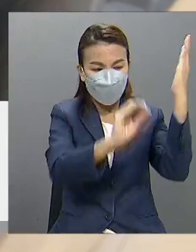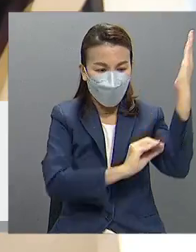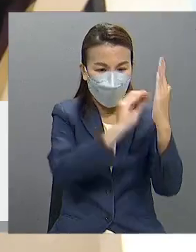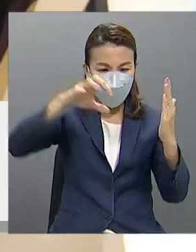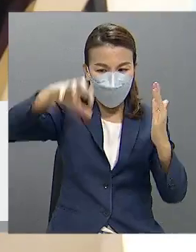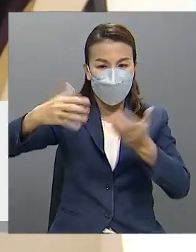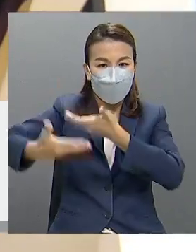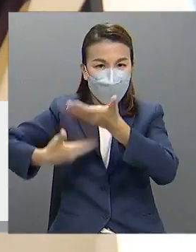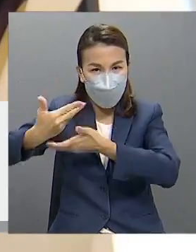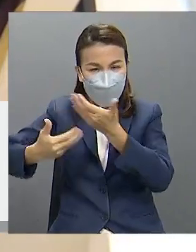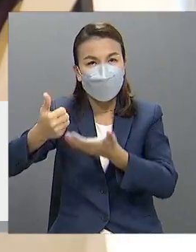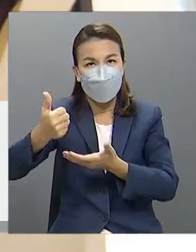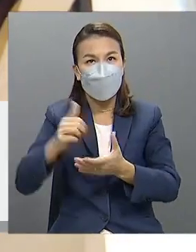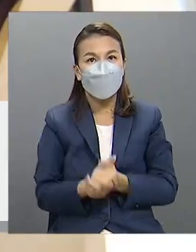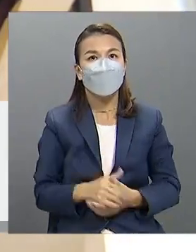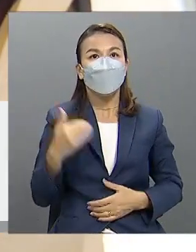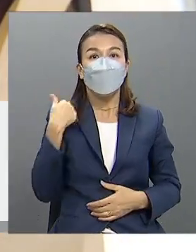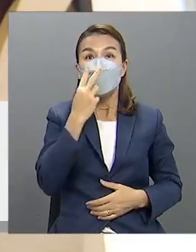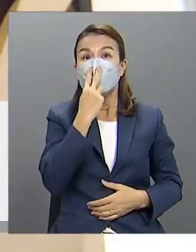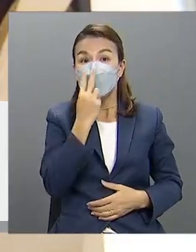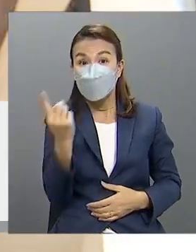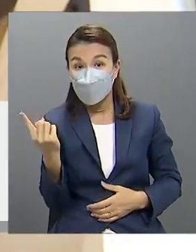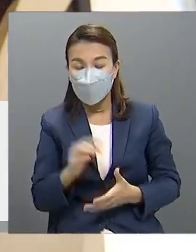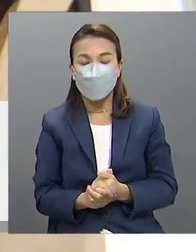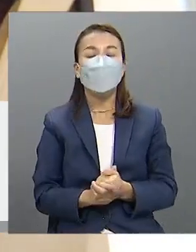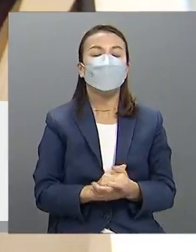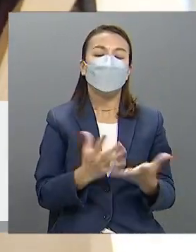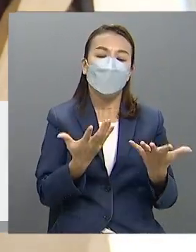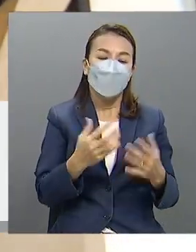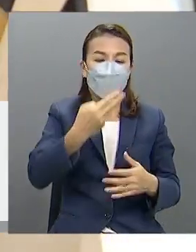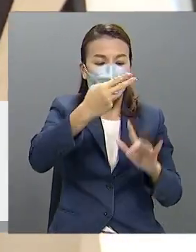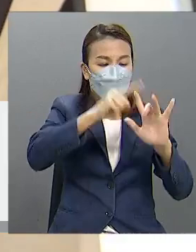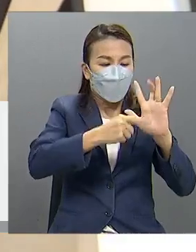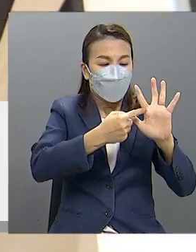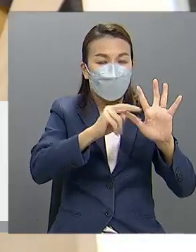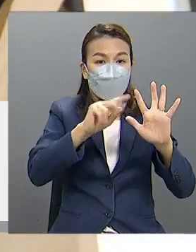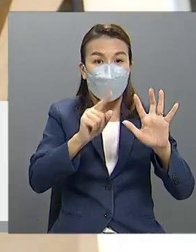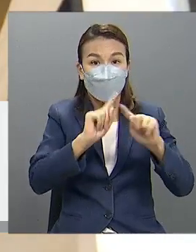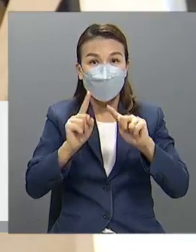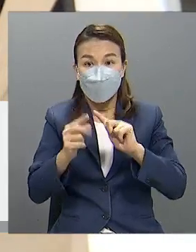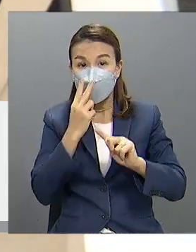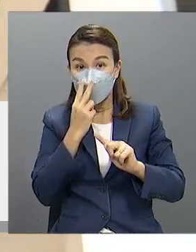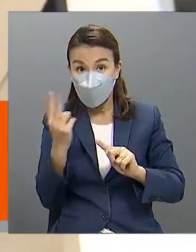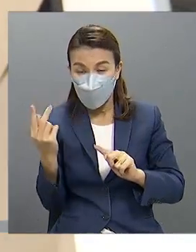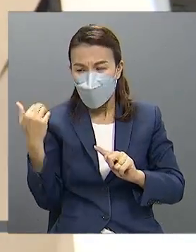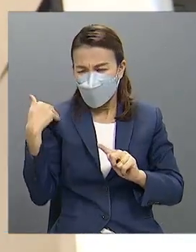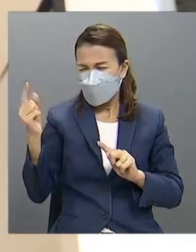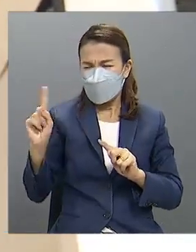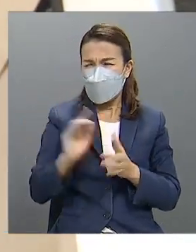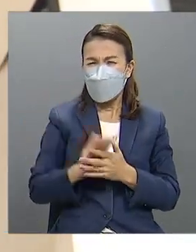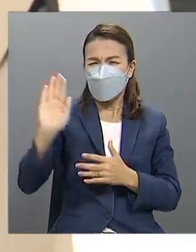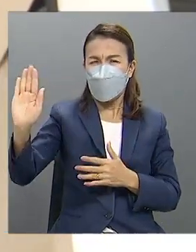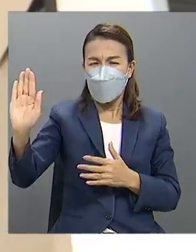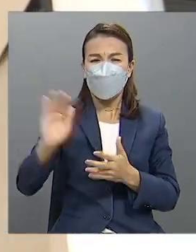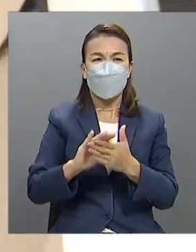การติดตามการจำหน่ายคาซีทโดยห้างสรรพสินค้าด้วยเพราะว่าแพลตฟอร์มต่างๆเนี่ยเขายืนยันบอกว่าเขาไม่มีการปรับขึ้นราคาจำหน่ายคาซีท